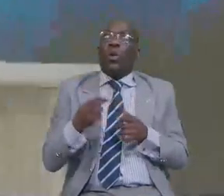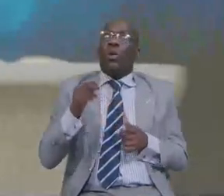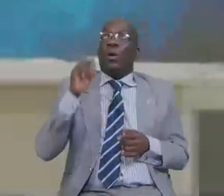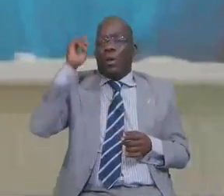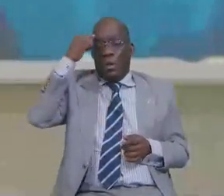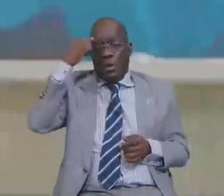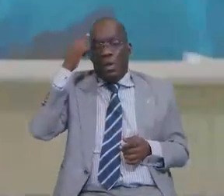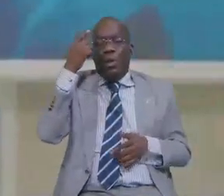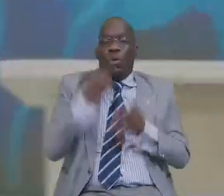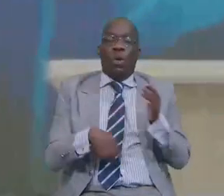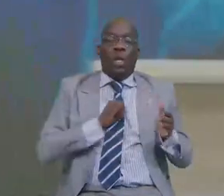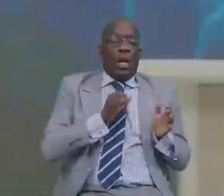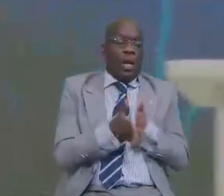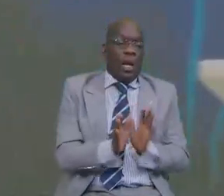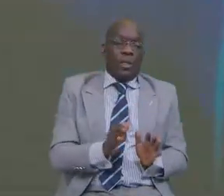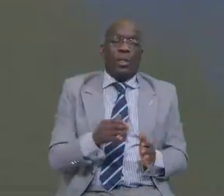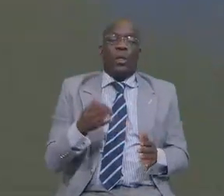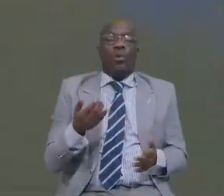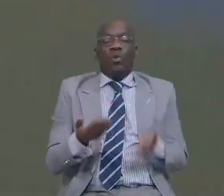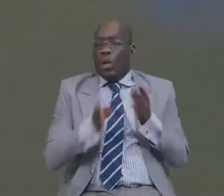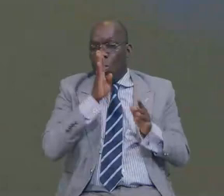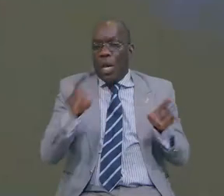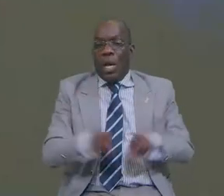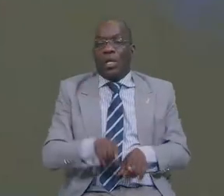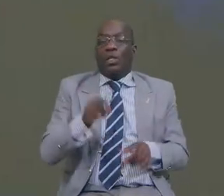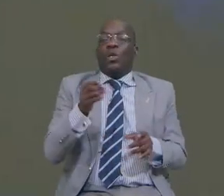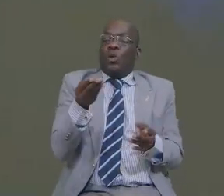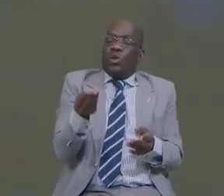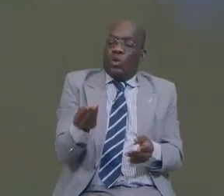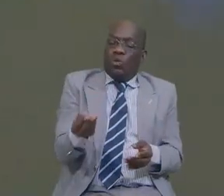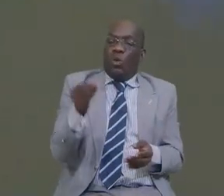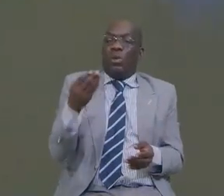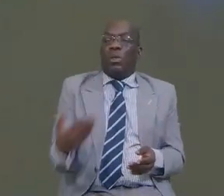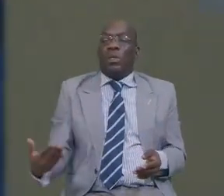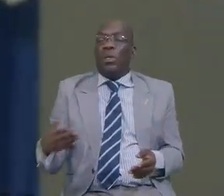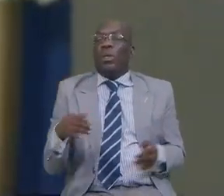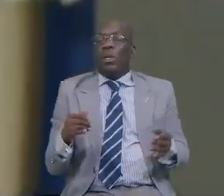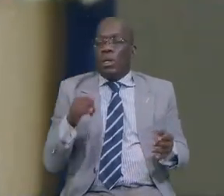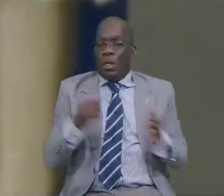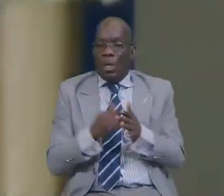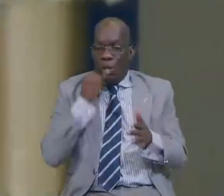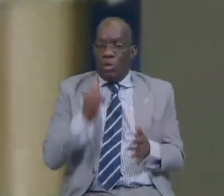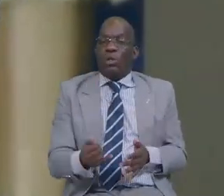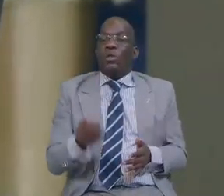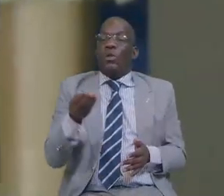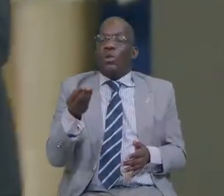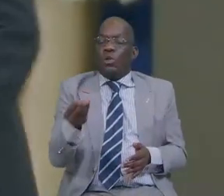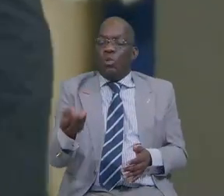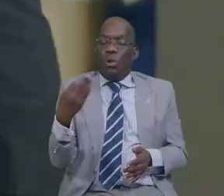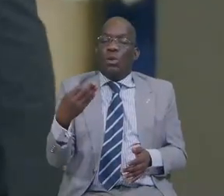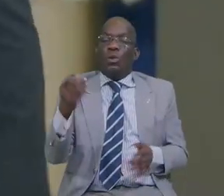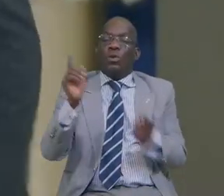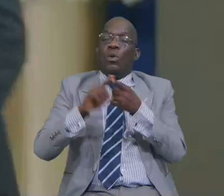Ma pétition, ce que je demande, c'est comme le jeu d'un enfant. C'est trop petit pour Dieu. Et je dis, il